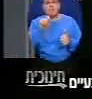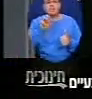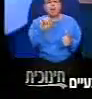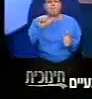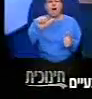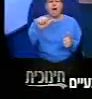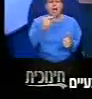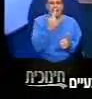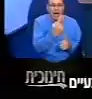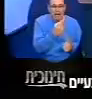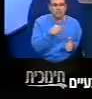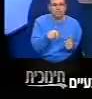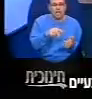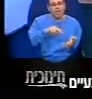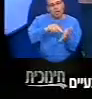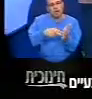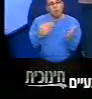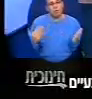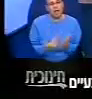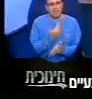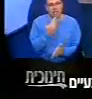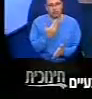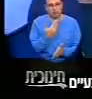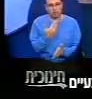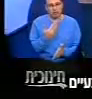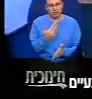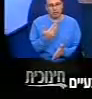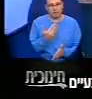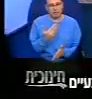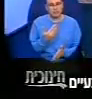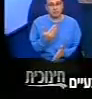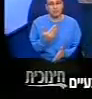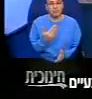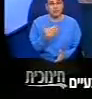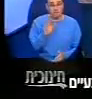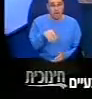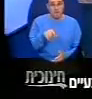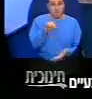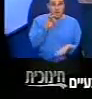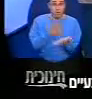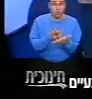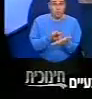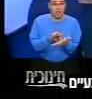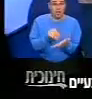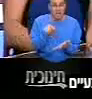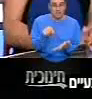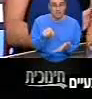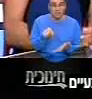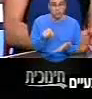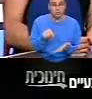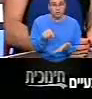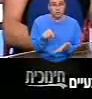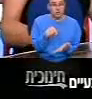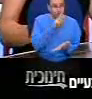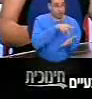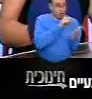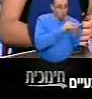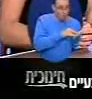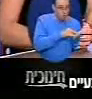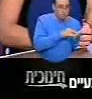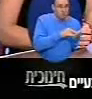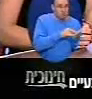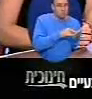מחודש של כל התוכניות, ובעצם גם בנקודה הזאת, למרות שיש חוק, יש סיכוי טוב שההגנות שהחוק נותן